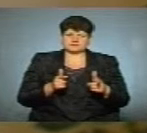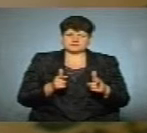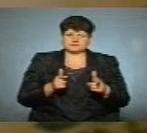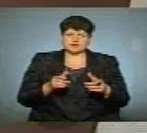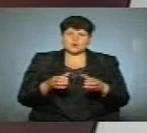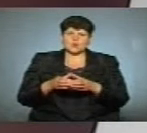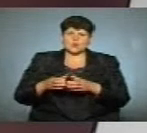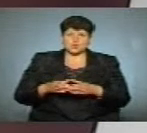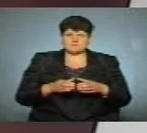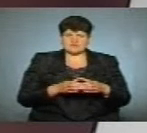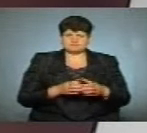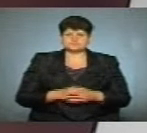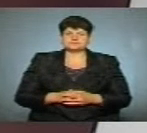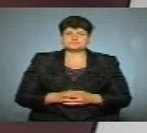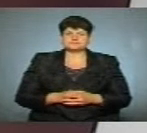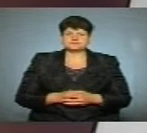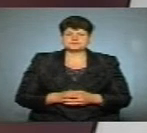чином групи.